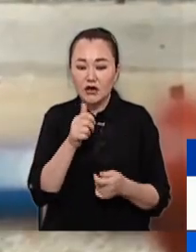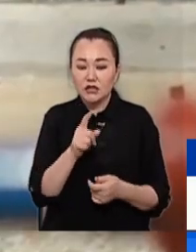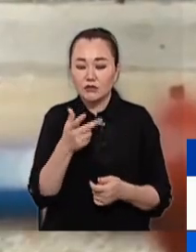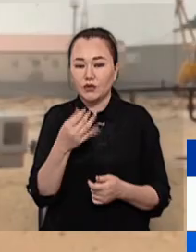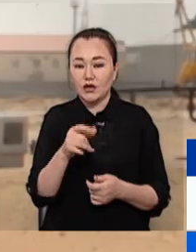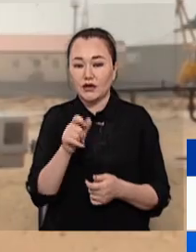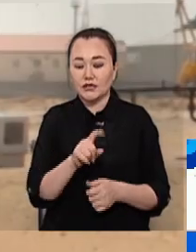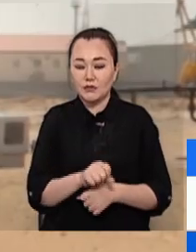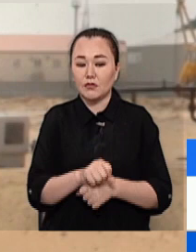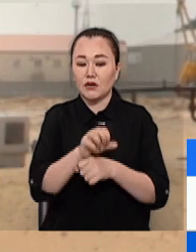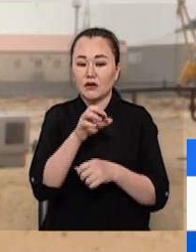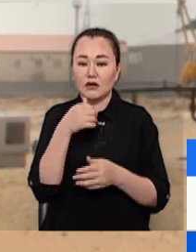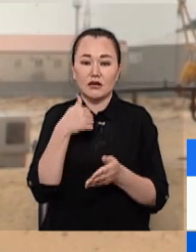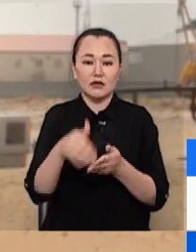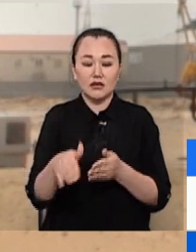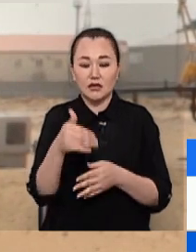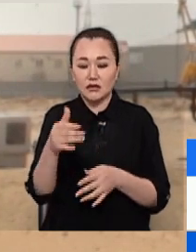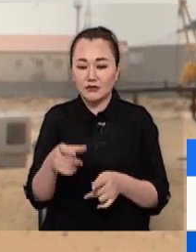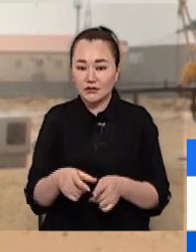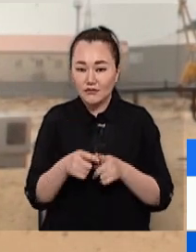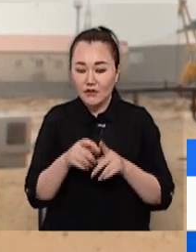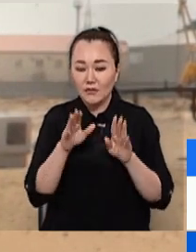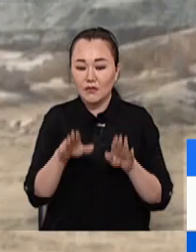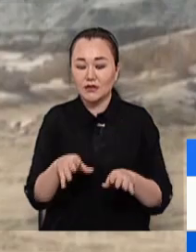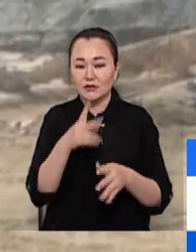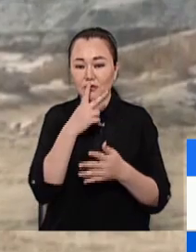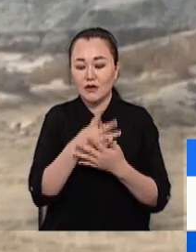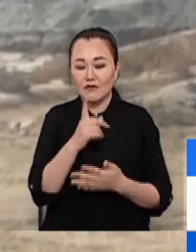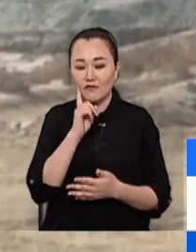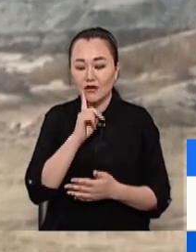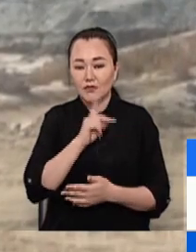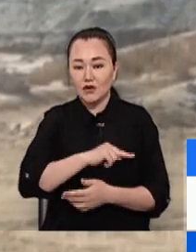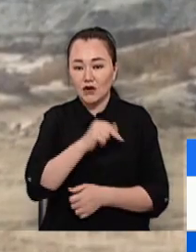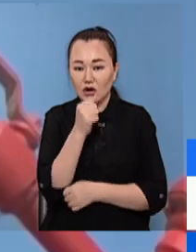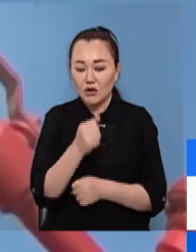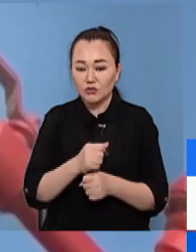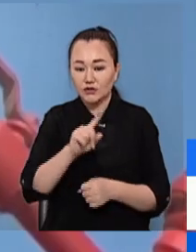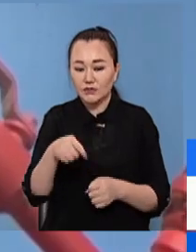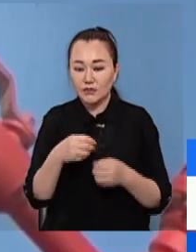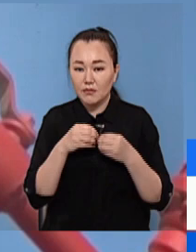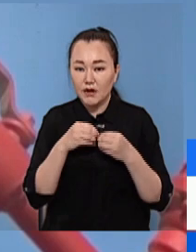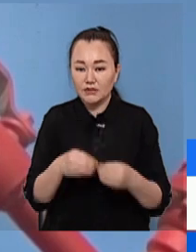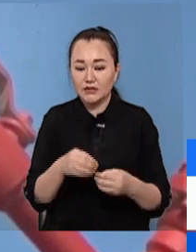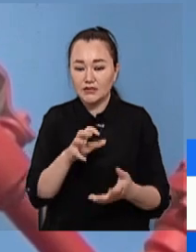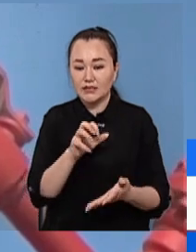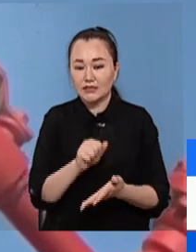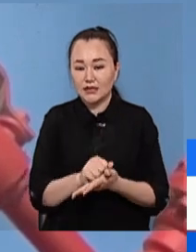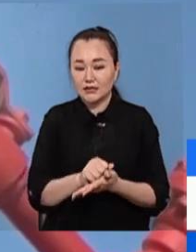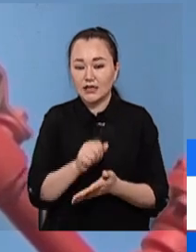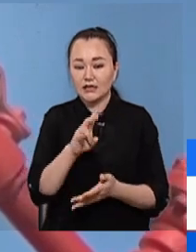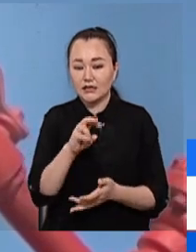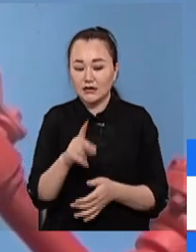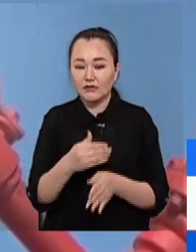«Казмунайгаза» протестующие отвергли. По их словам, места им предложили временные. Рабочие же требуют постоянную занятость в